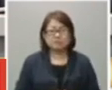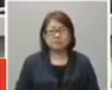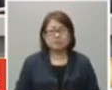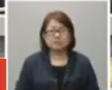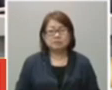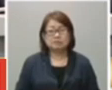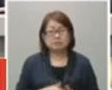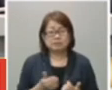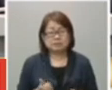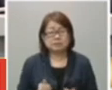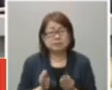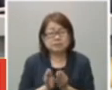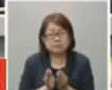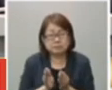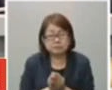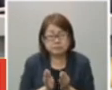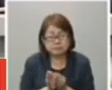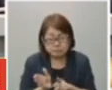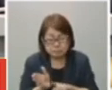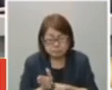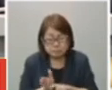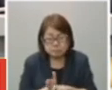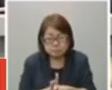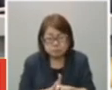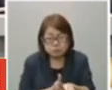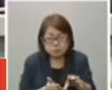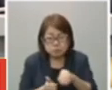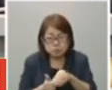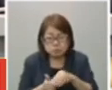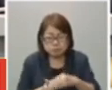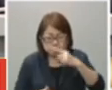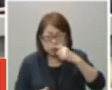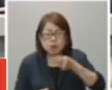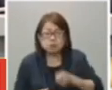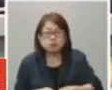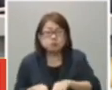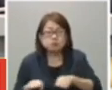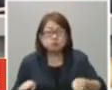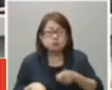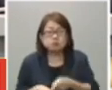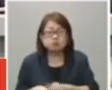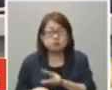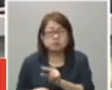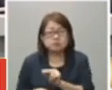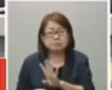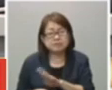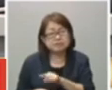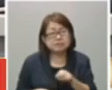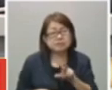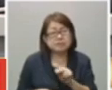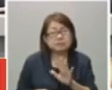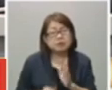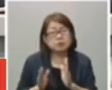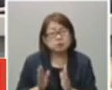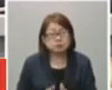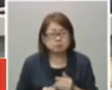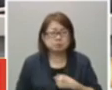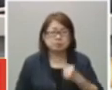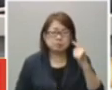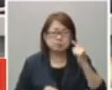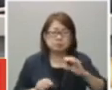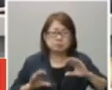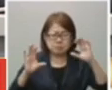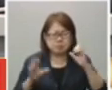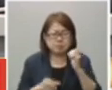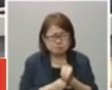จากตัวเลขการระบาดที่คงที่ของประเทศไทยผมถือว่ารัฐบาลอาจจะไม่ได้ล้มเหลวในการปกป้